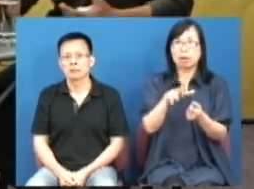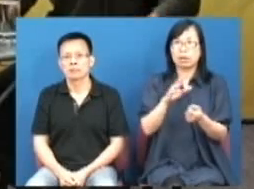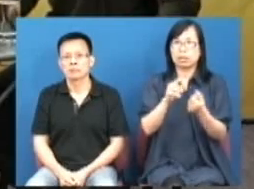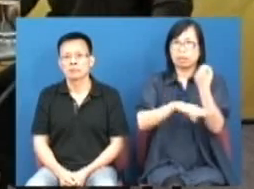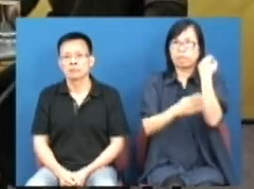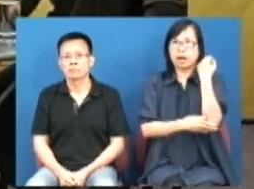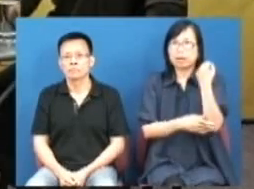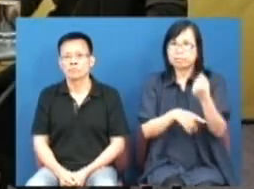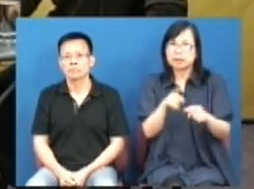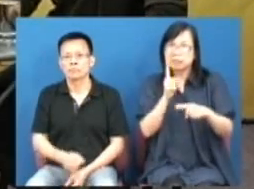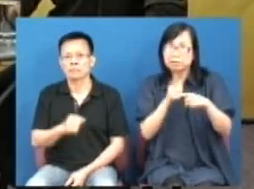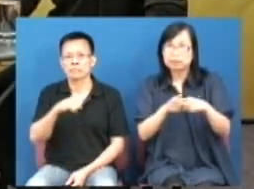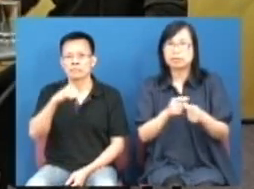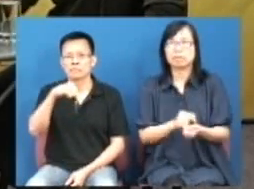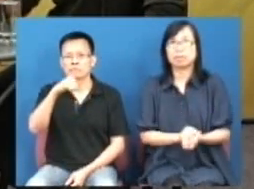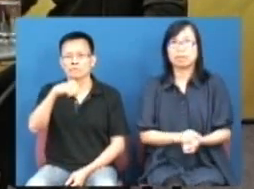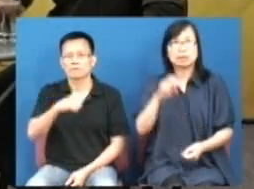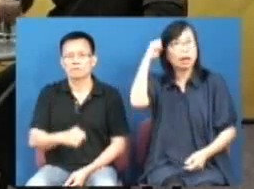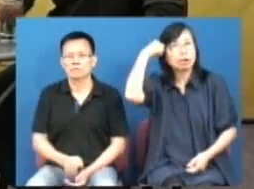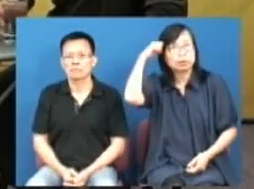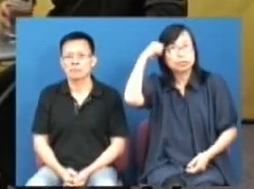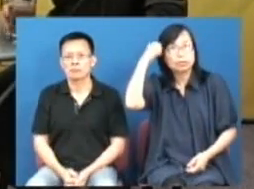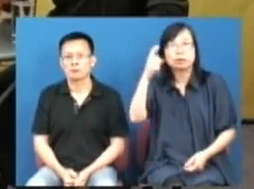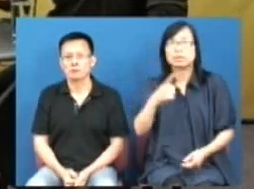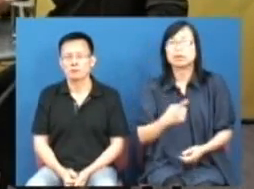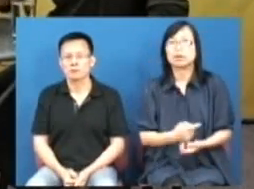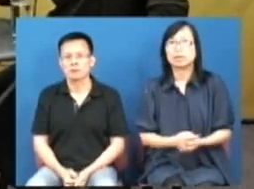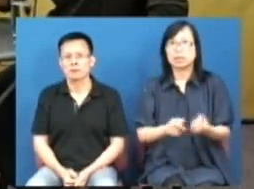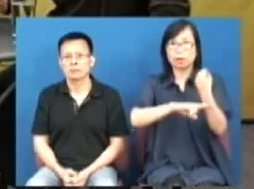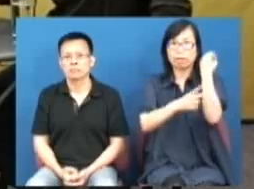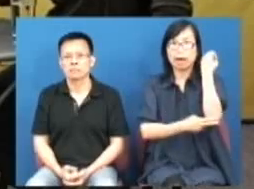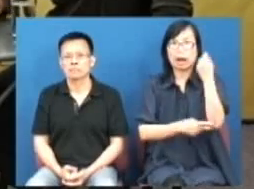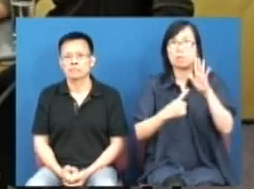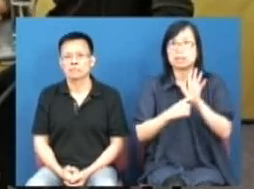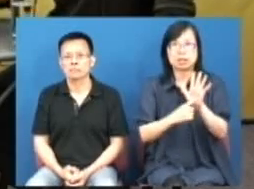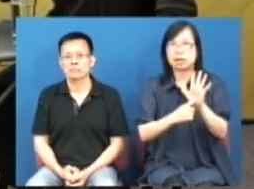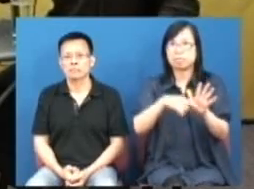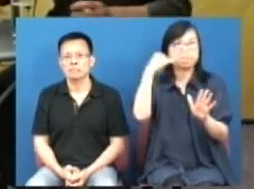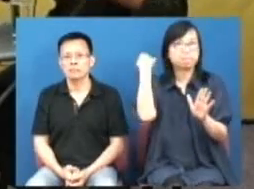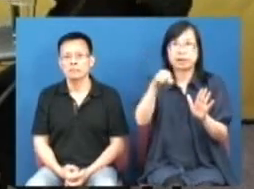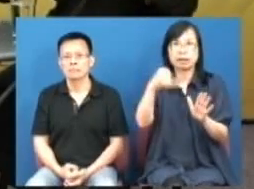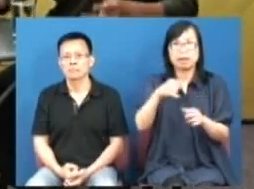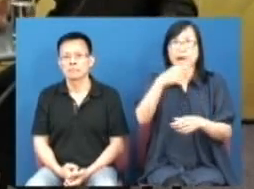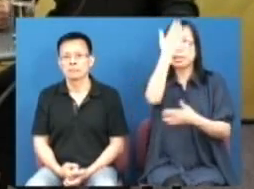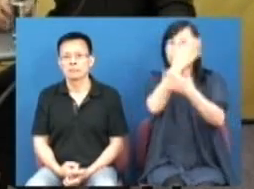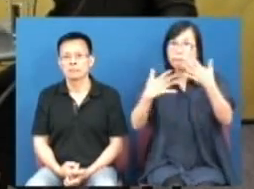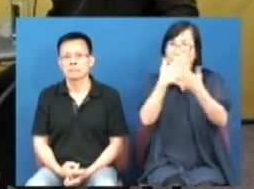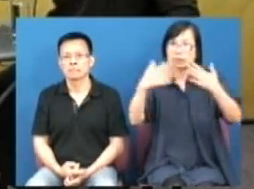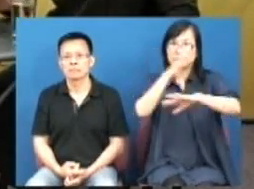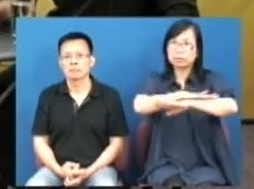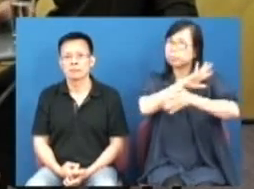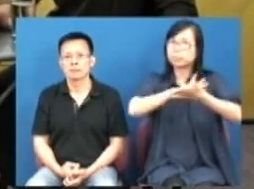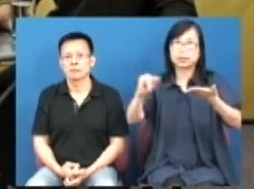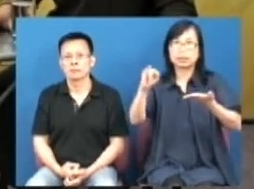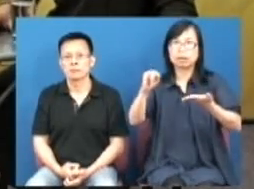性都成問題啦。 嗯。 但係其實考慮到一樣嘢，就係、是、就算嗰樣嘢呢條法例呢個指引佢行唔通啊，真係喺網上嘅定義又搞唔清楚。但係佢擺